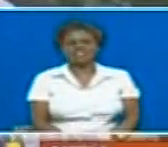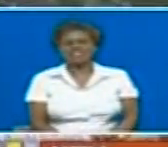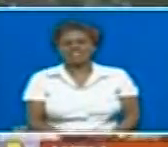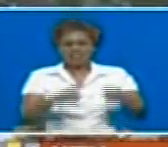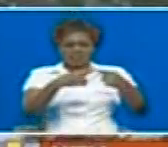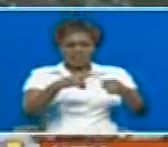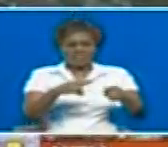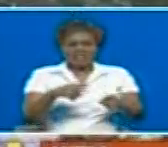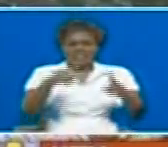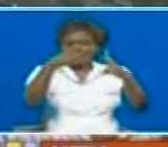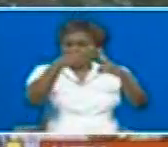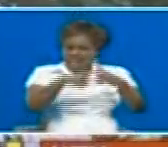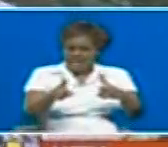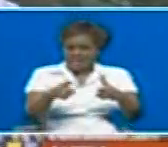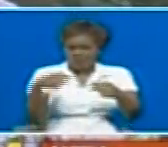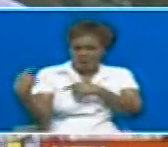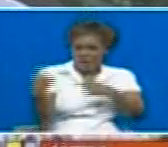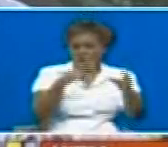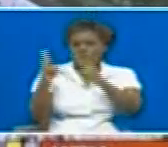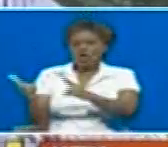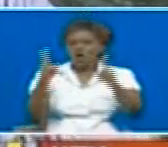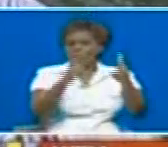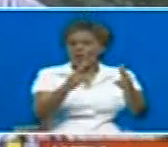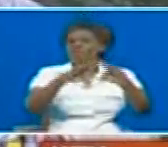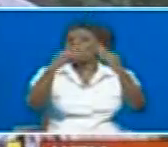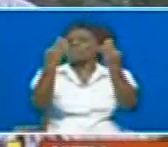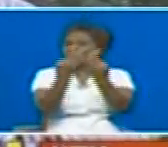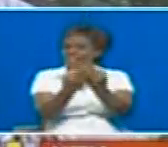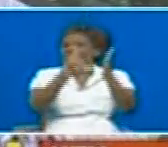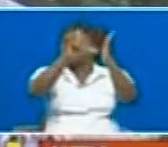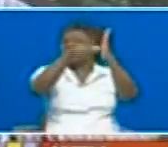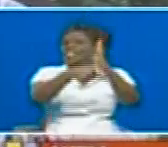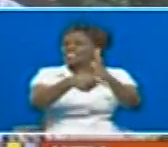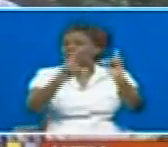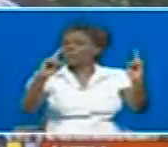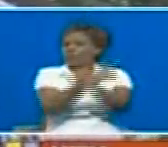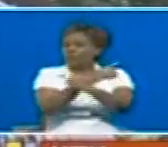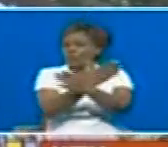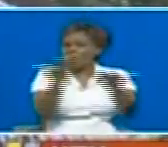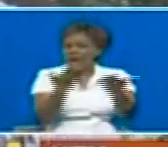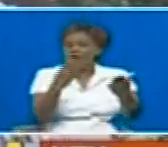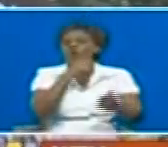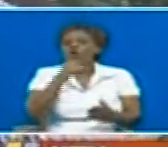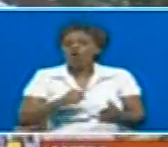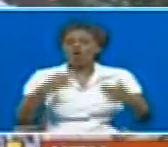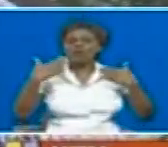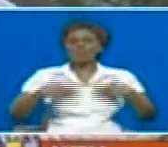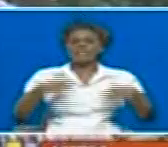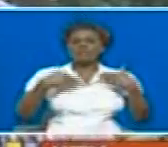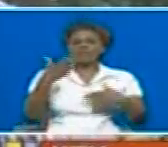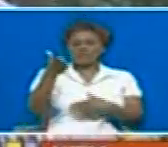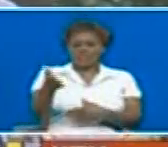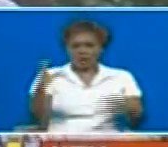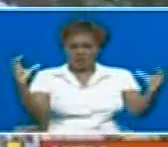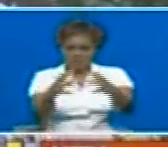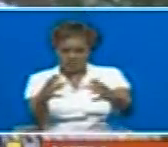tumemtahiri. Kilichoanza kama mzozo wa kawaida wa kijamii, hatimaye kimepata suluhu mikononi mwa baraza la wazee wa jamii ya